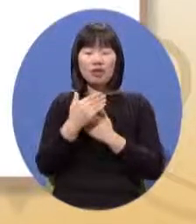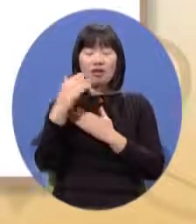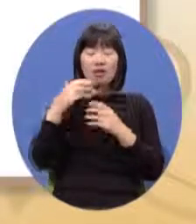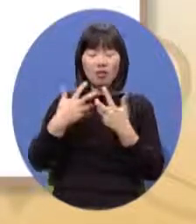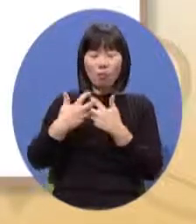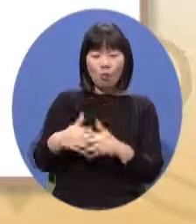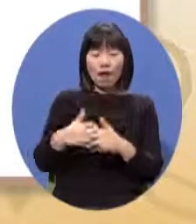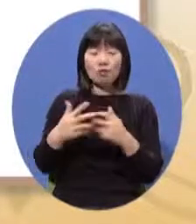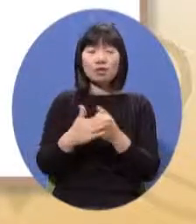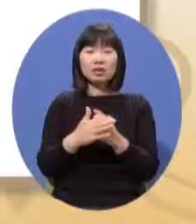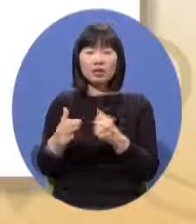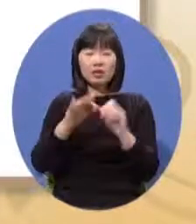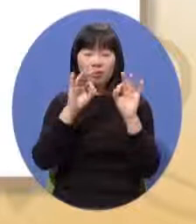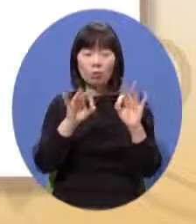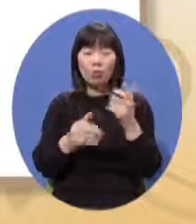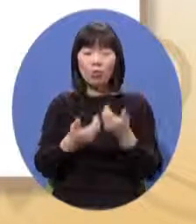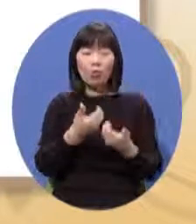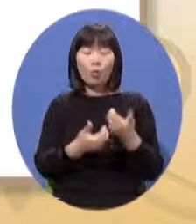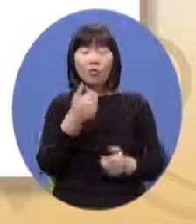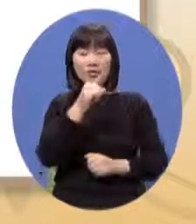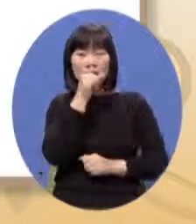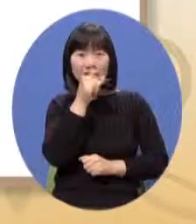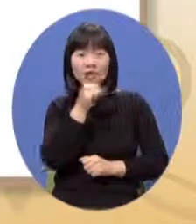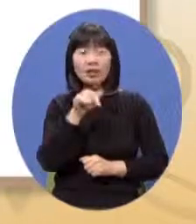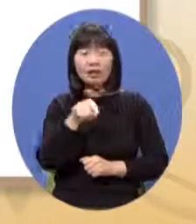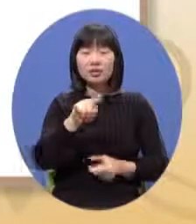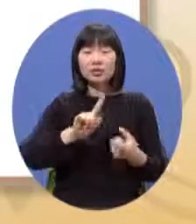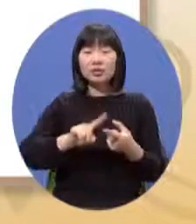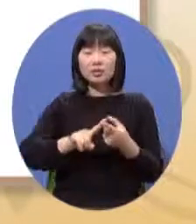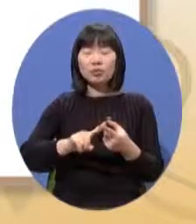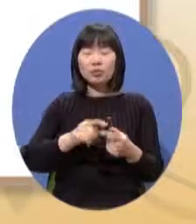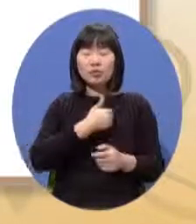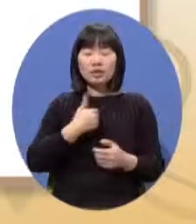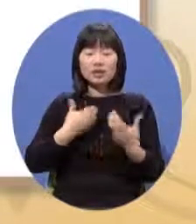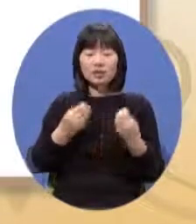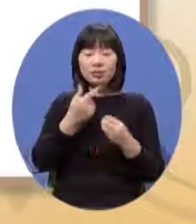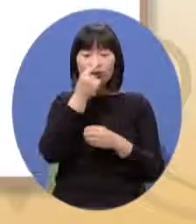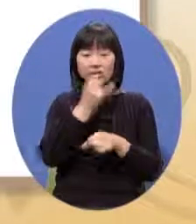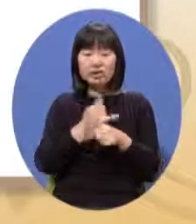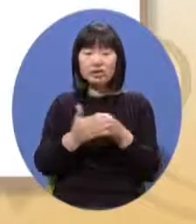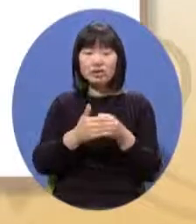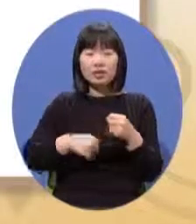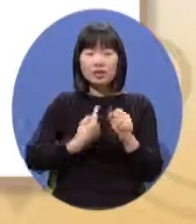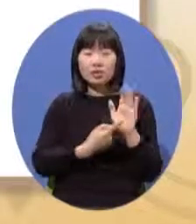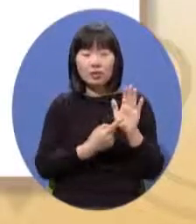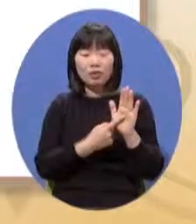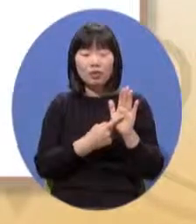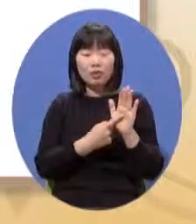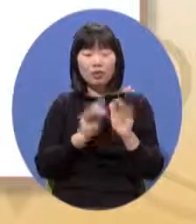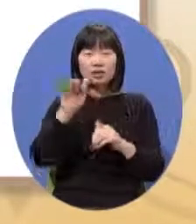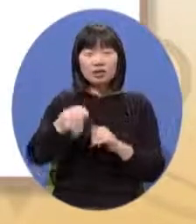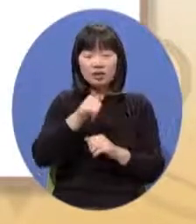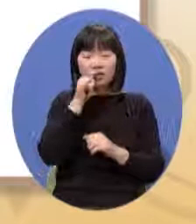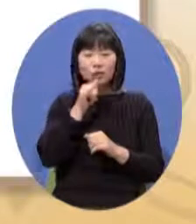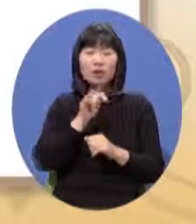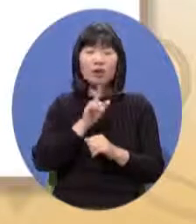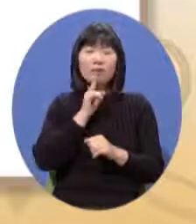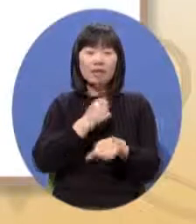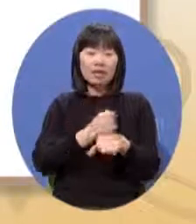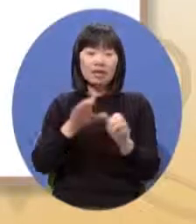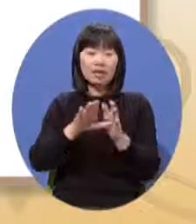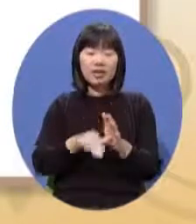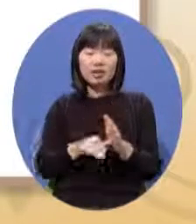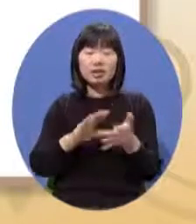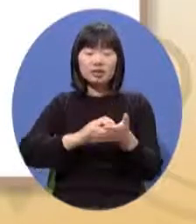굳어져서 보기에도 어색한 아이들이 있어요. 이런 아이들도 이제 자신감이 부족하기 때문에 자기 표현이 떨어지는 거고요. 또 말을 할 때 좀